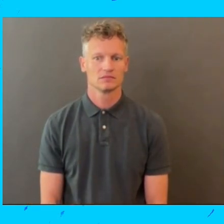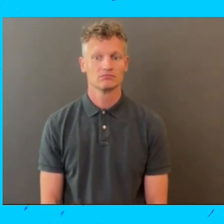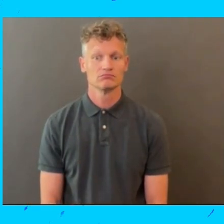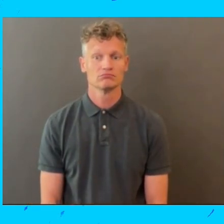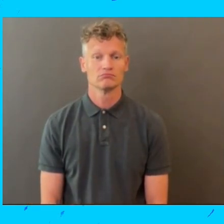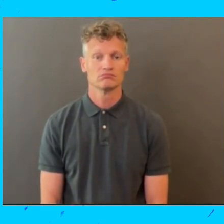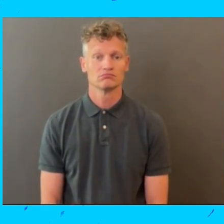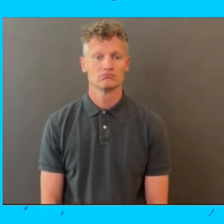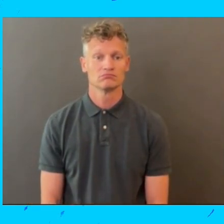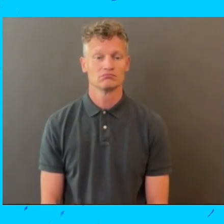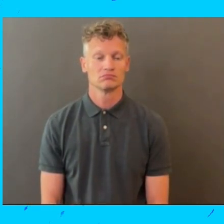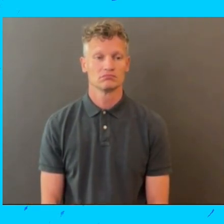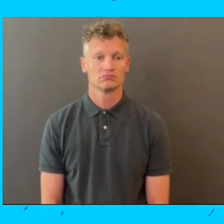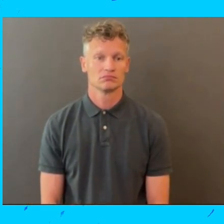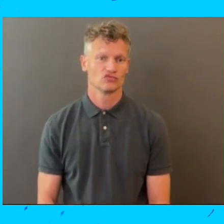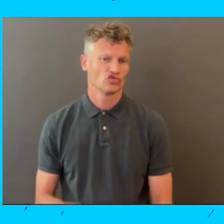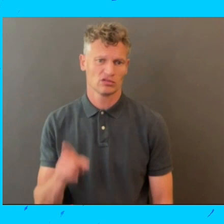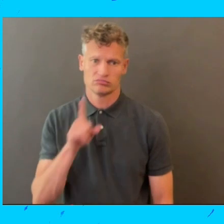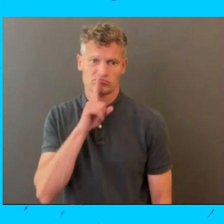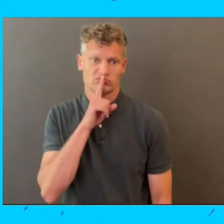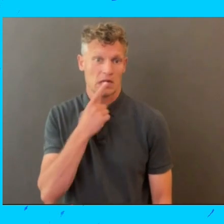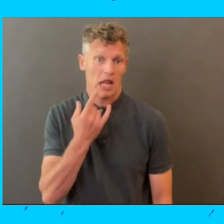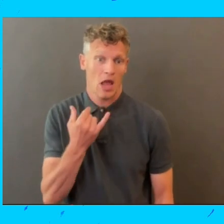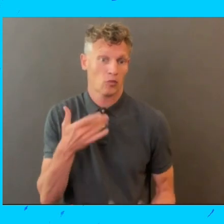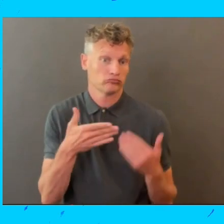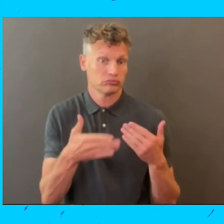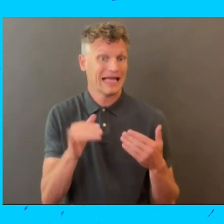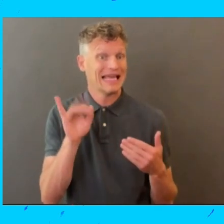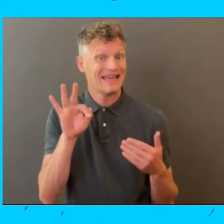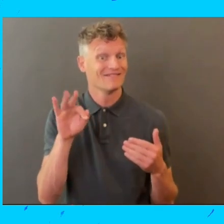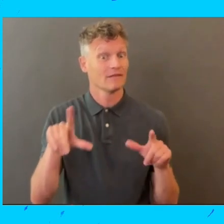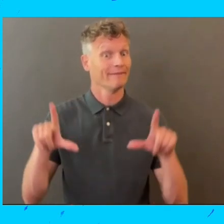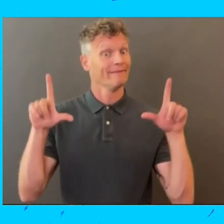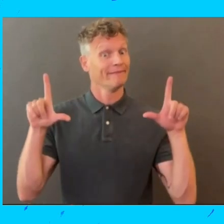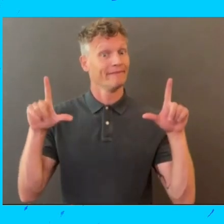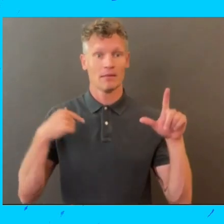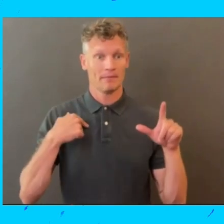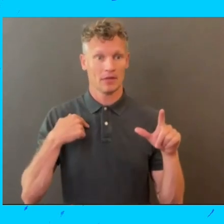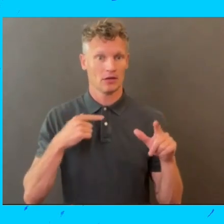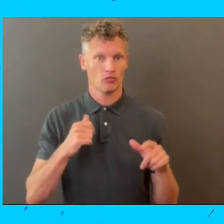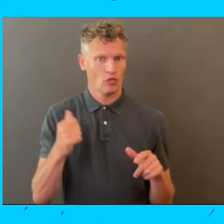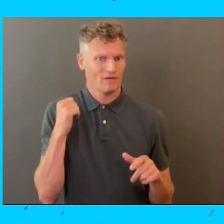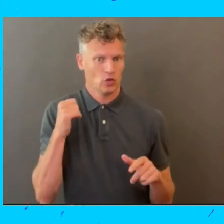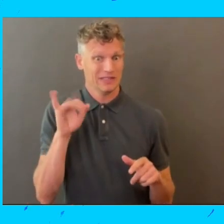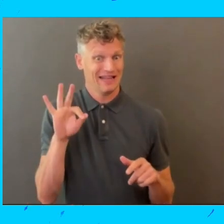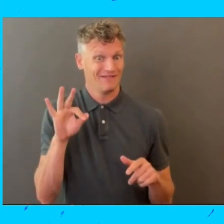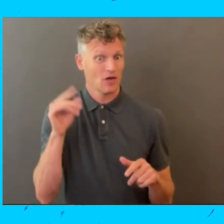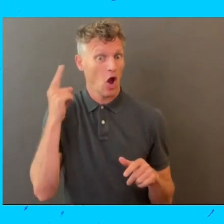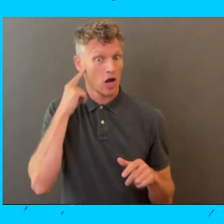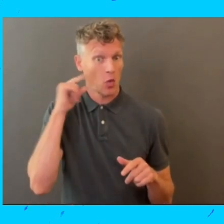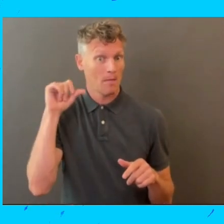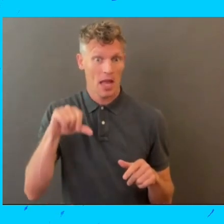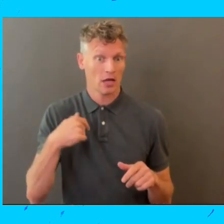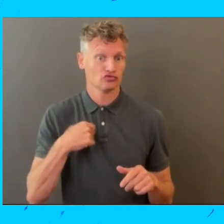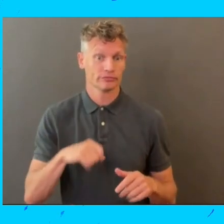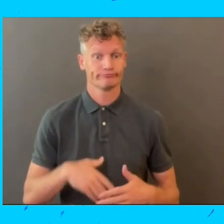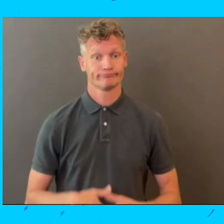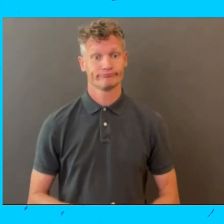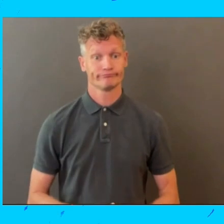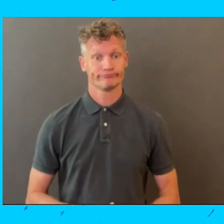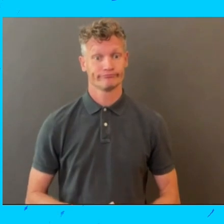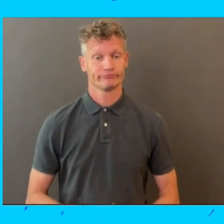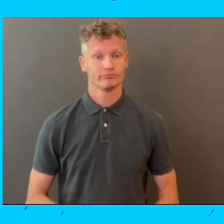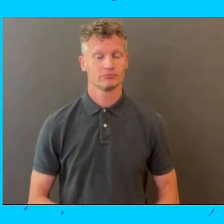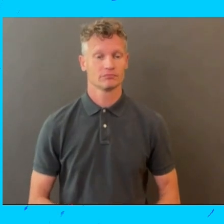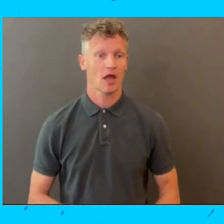क्लास कंप्यूटर क्लास भी चालू होना चाहिए सरकारी से. मेरा नाम मुस्कान कुमारी है, मेरे पिताजी का नाम